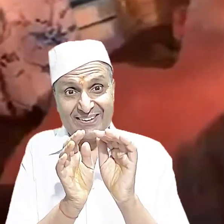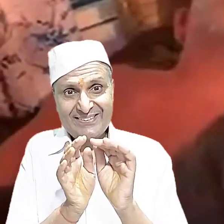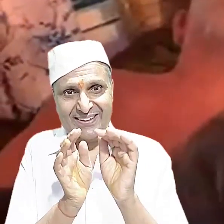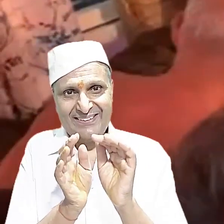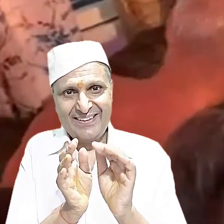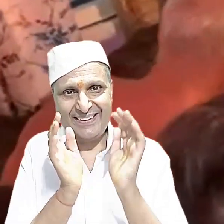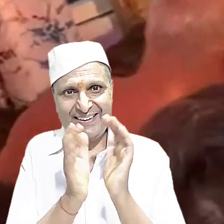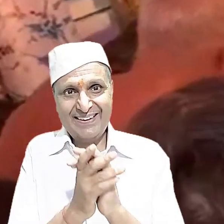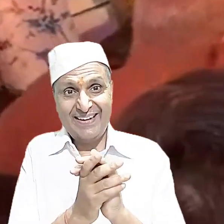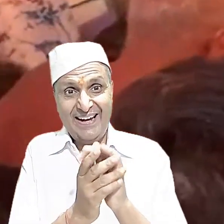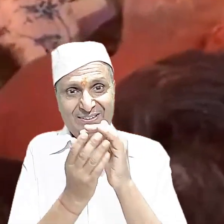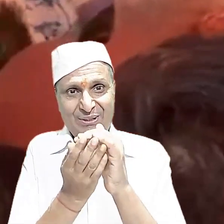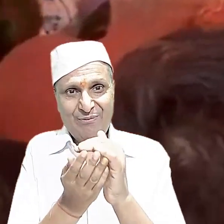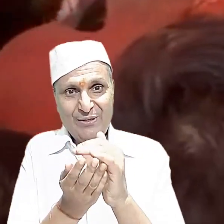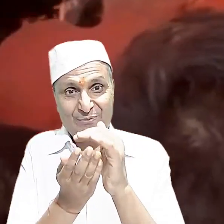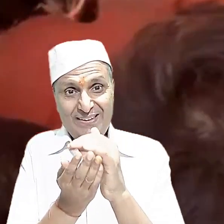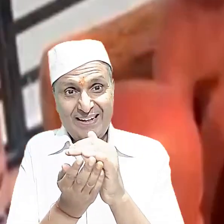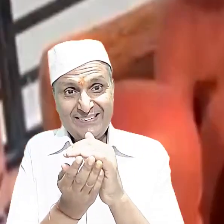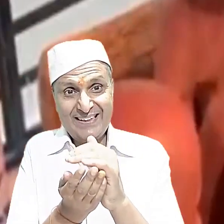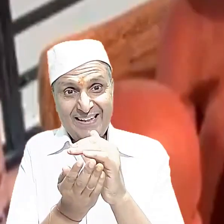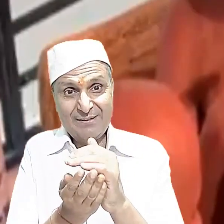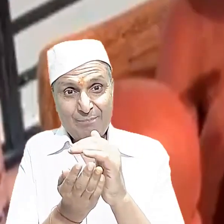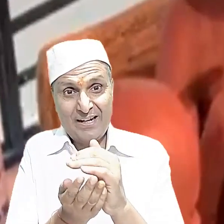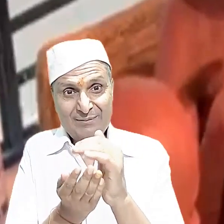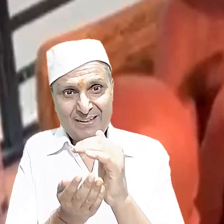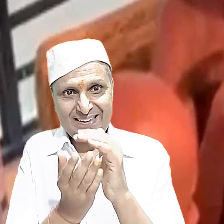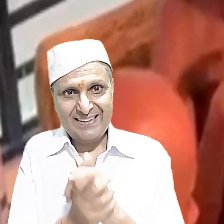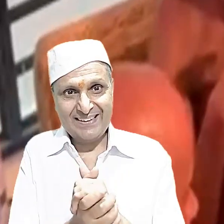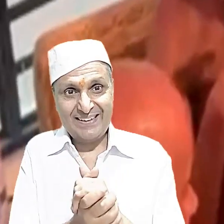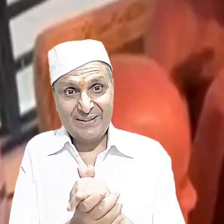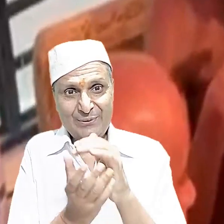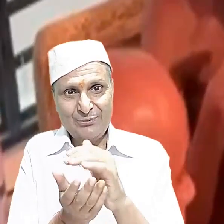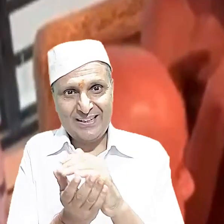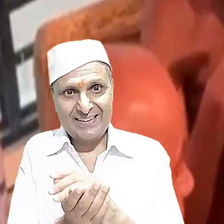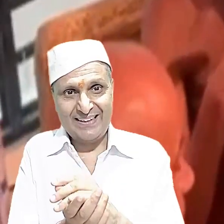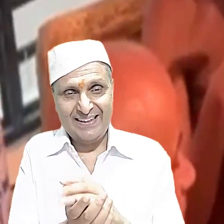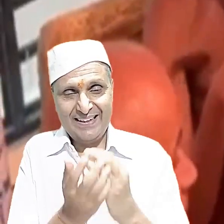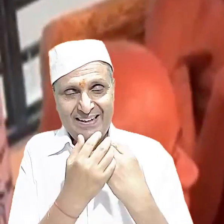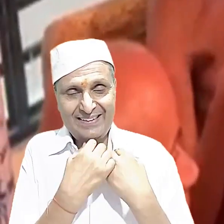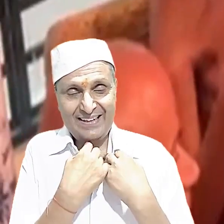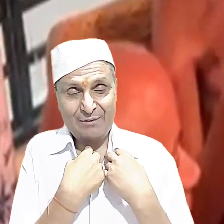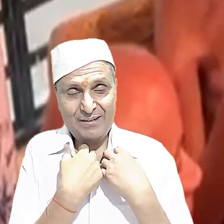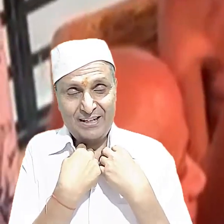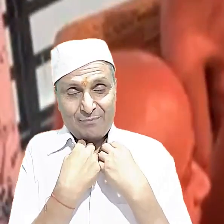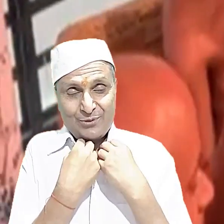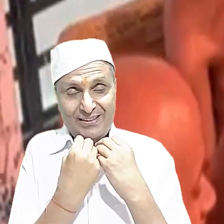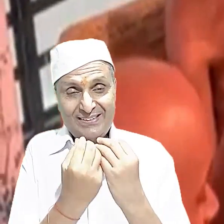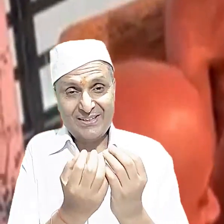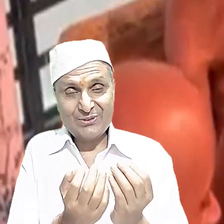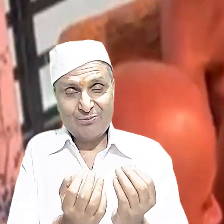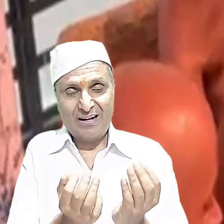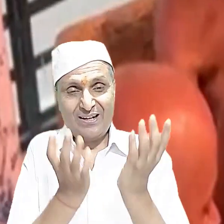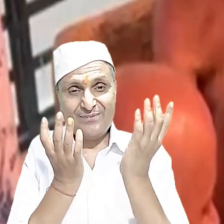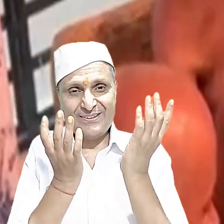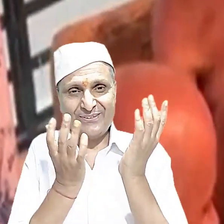षट रस के त्यागी हैं। ऐसे वयोवृद्ध आचार्य के जब पाद प्रक्षालन करते हैं, गुरु पूजा करते हैं, कहते हैं अपने कर्मों की